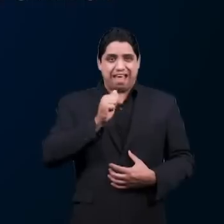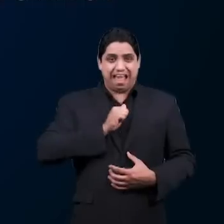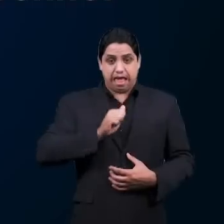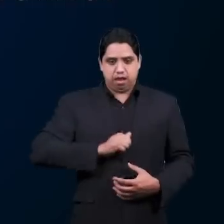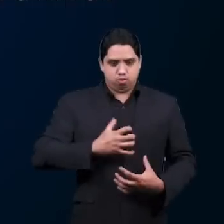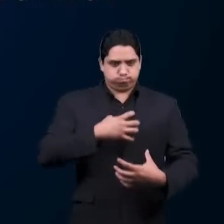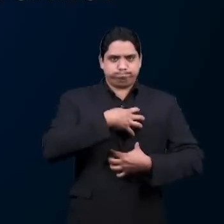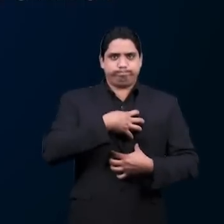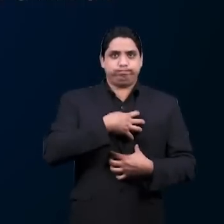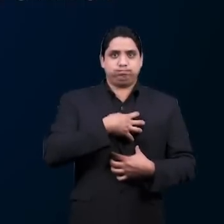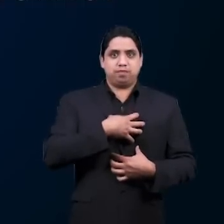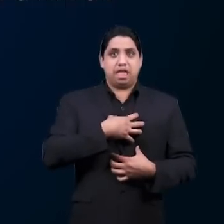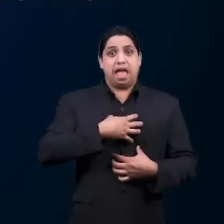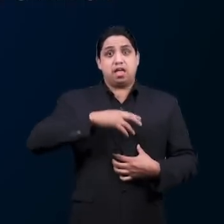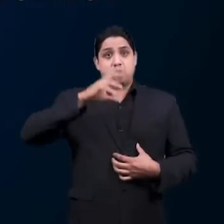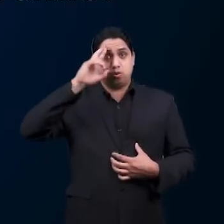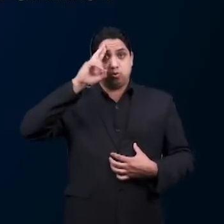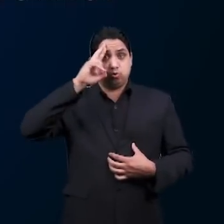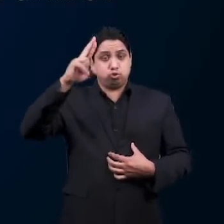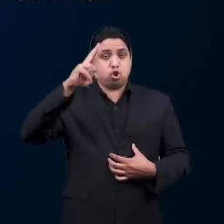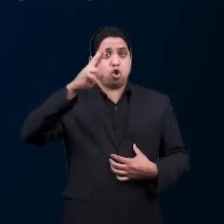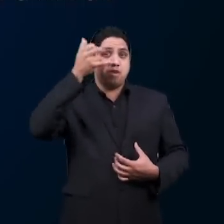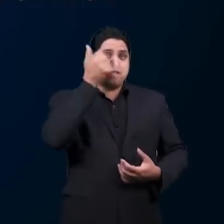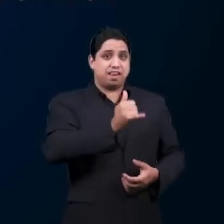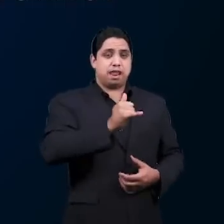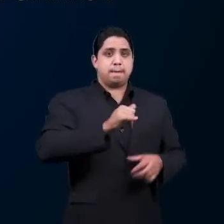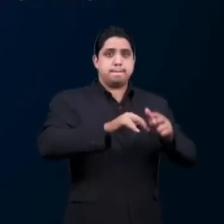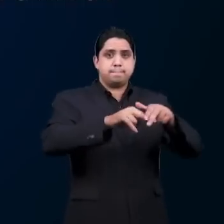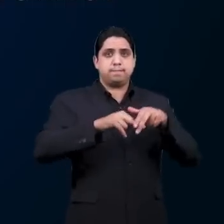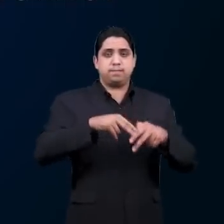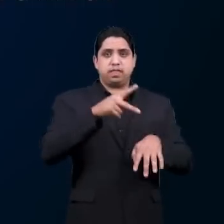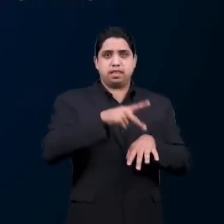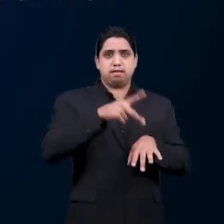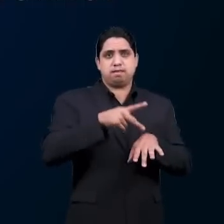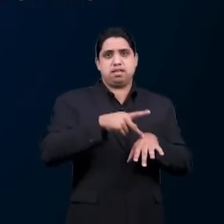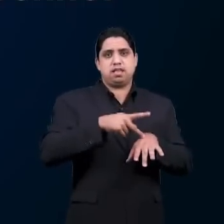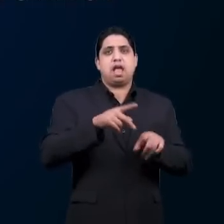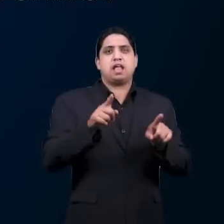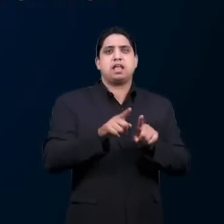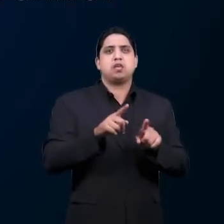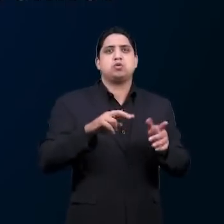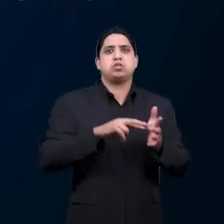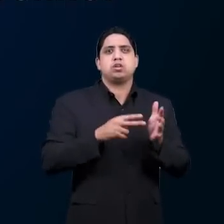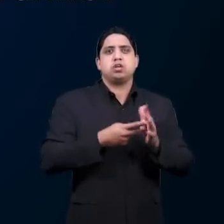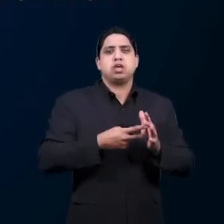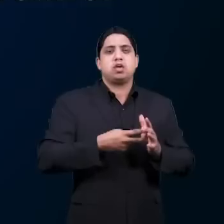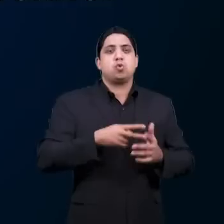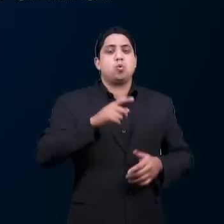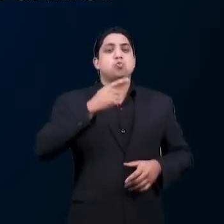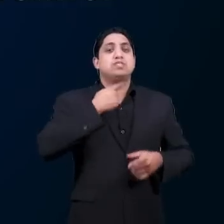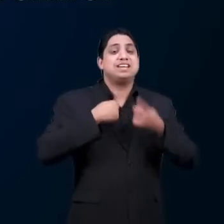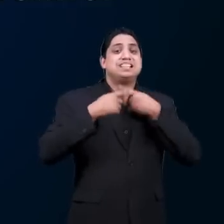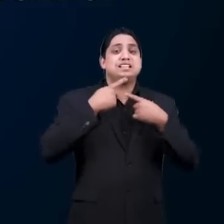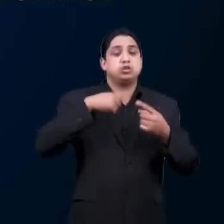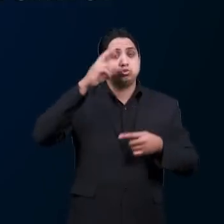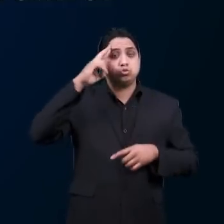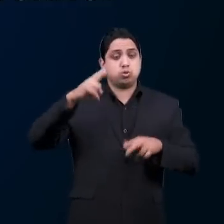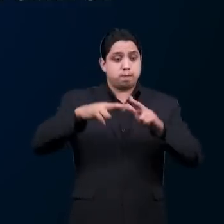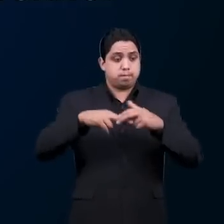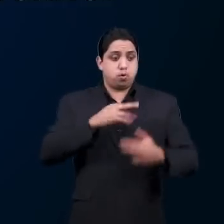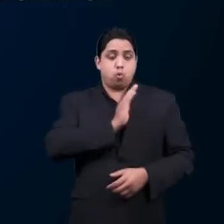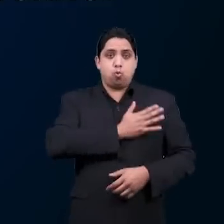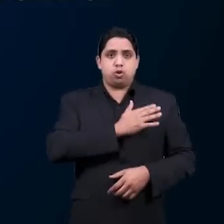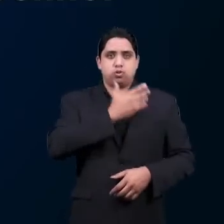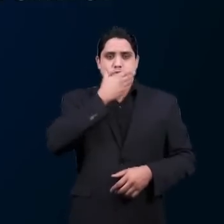d'Aaron lorsqu'il se présentera devant l'Éternel. Ainsi Aaron portera constamment sur son cœur le jugement des